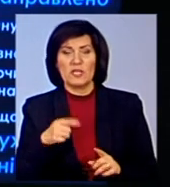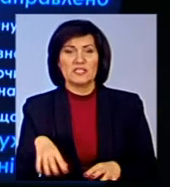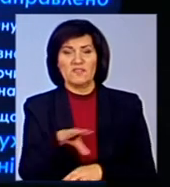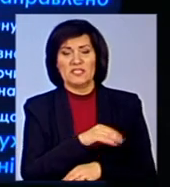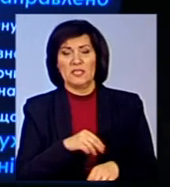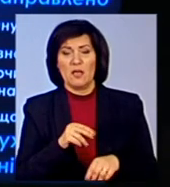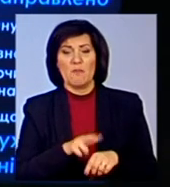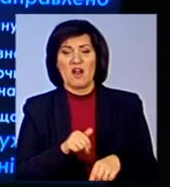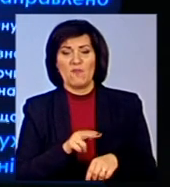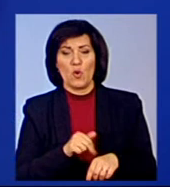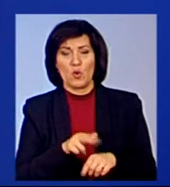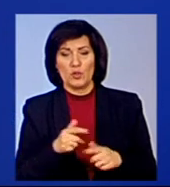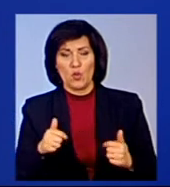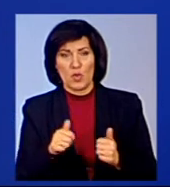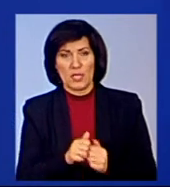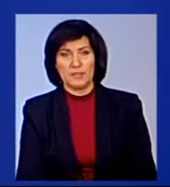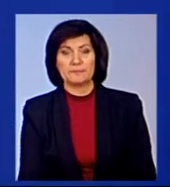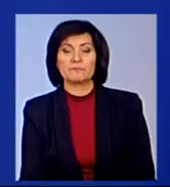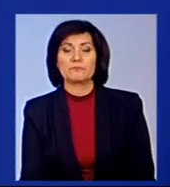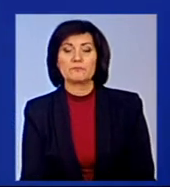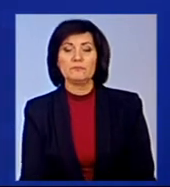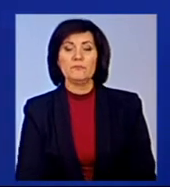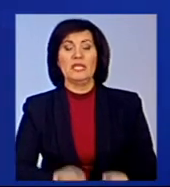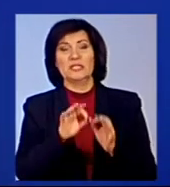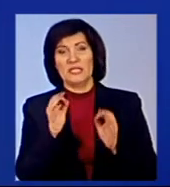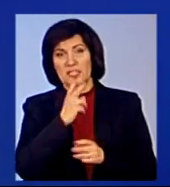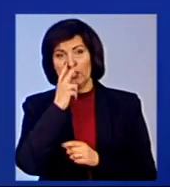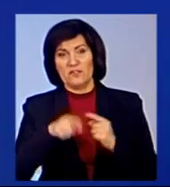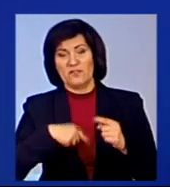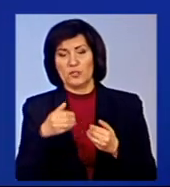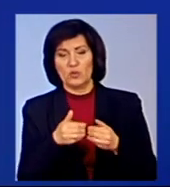правоохоронні органи України. Детальніше дивіться в наступних випусках.